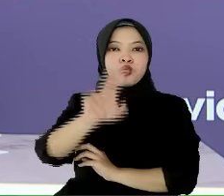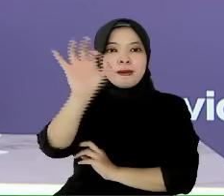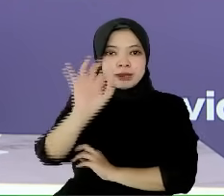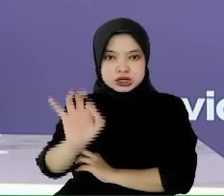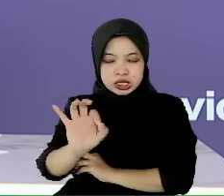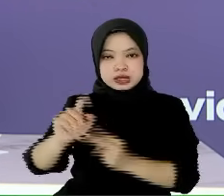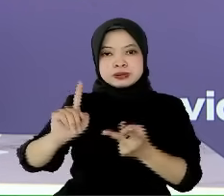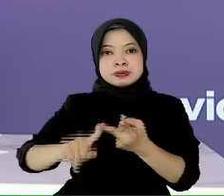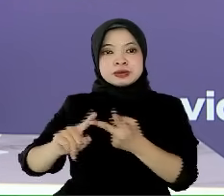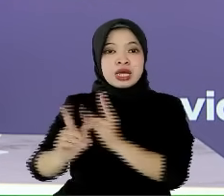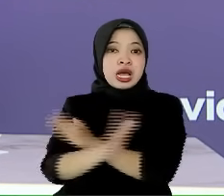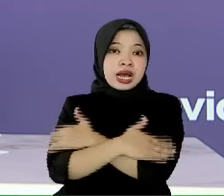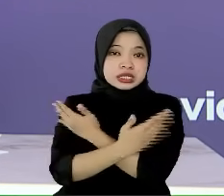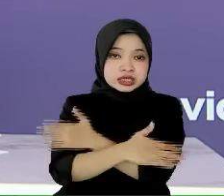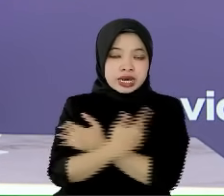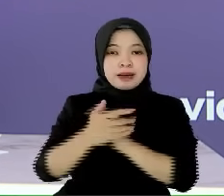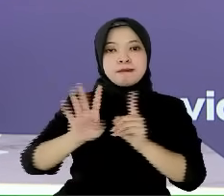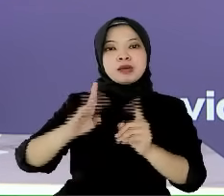20,52% dan Aceh